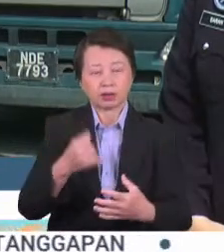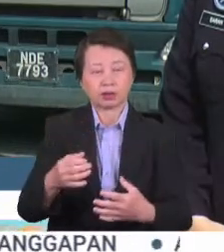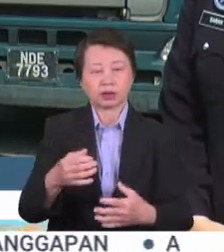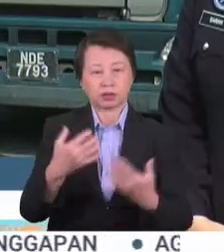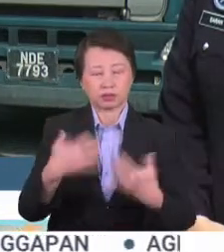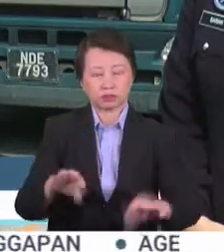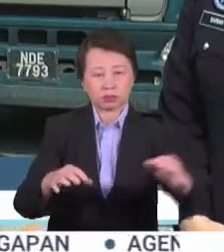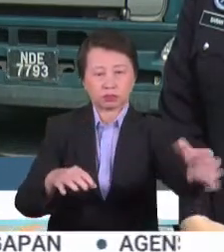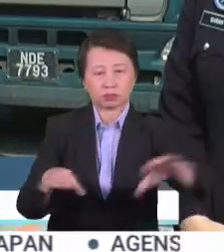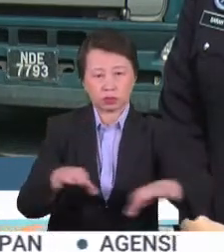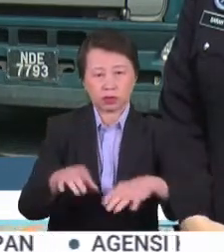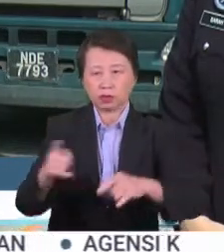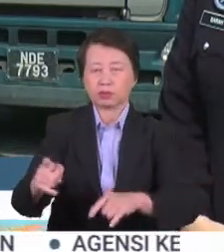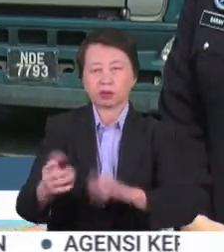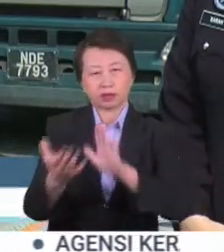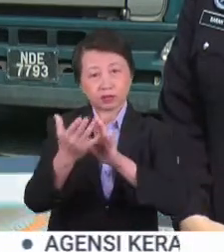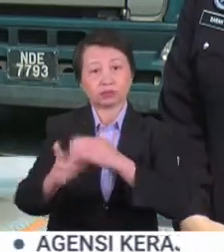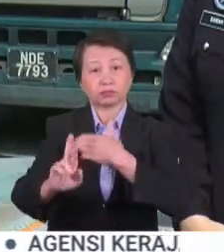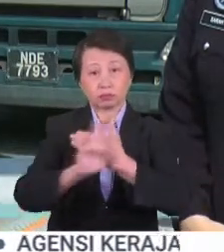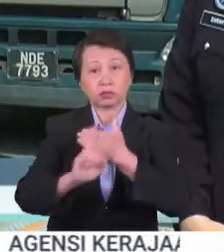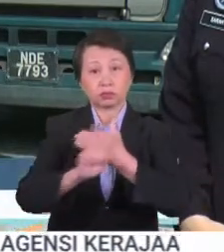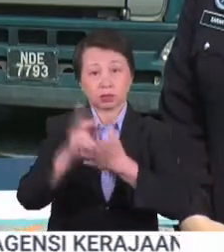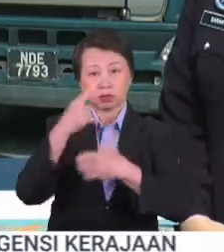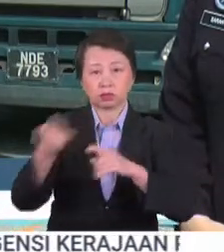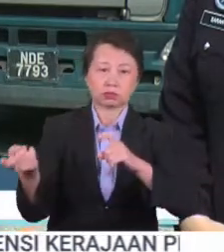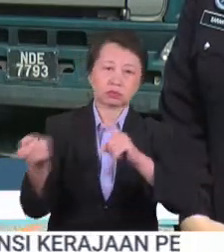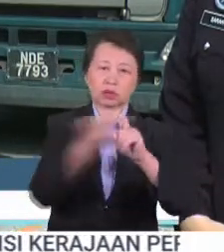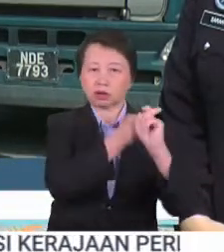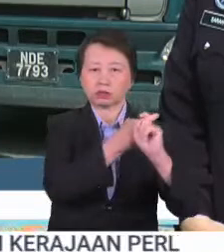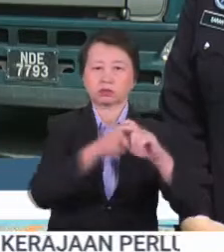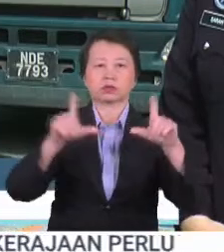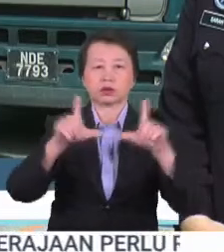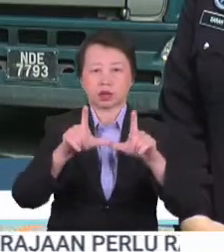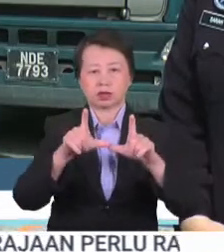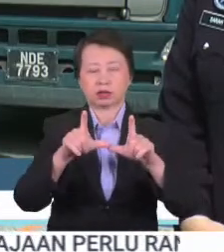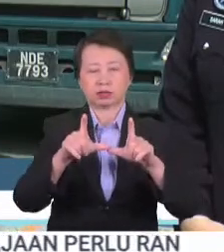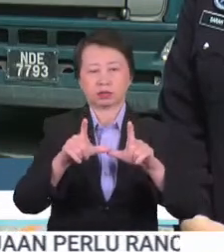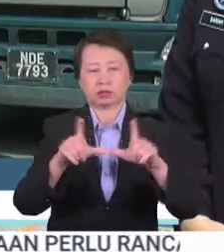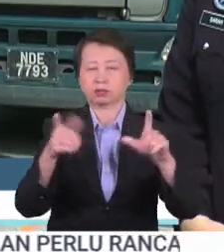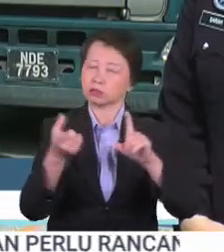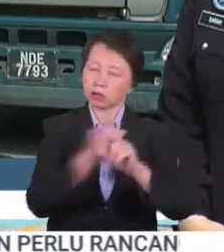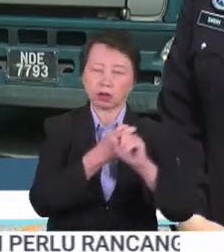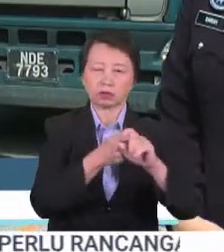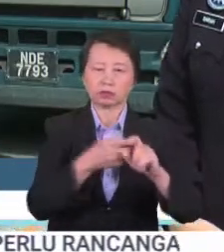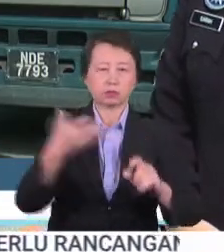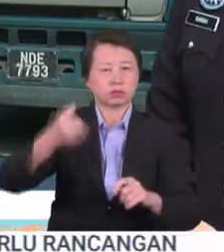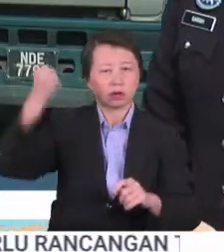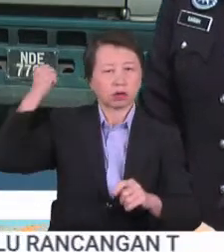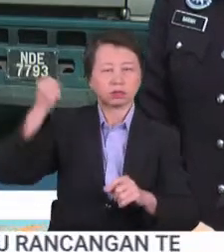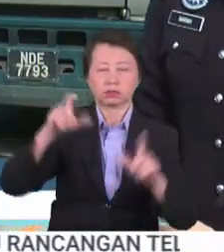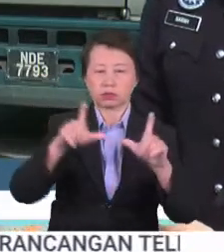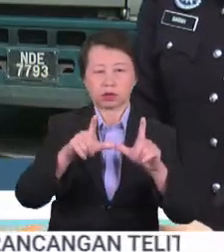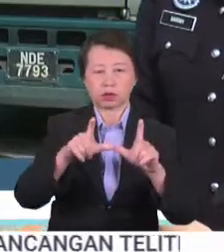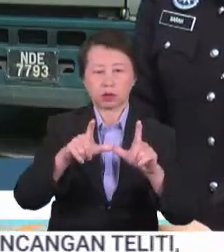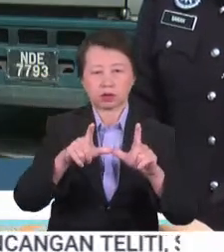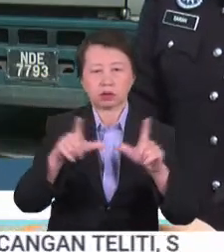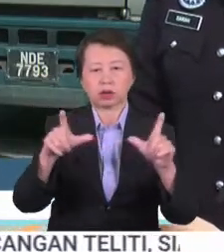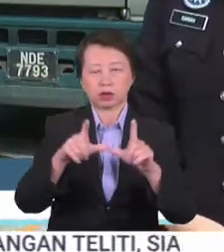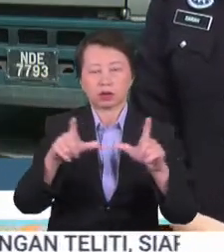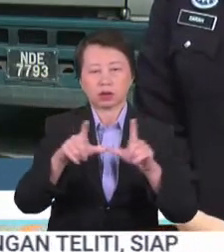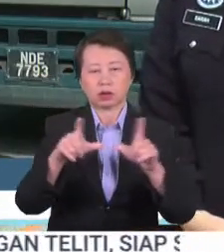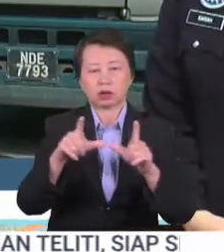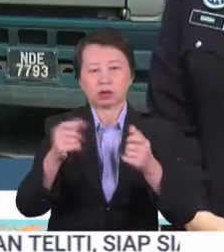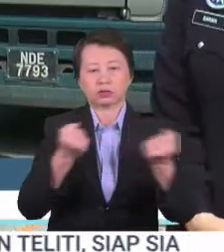dilaksanakan mereka juga menghadapi risiko untuk digantung pelesan pesenan